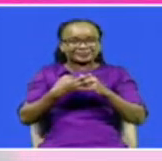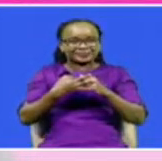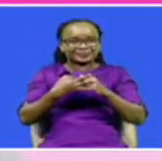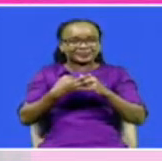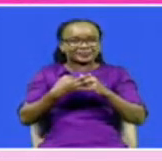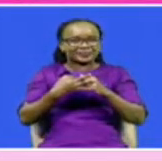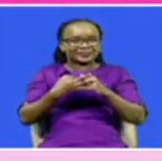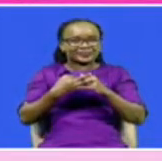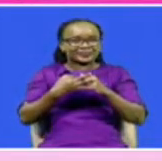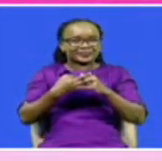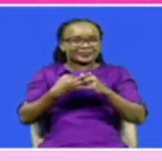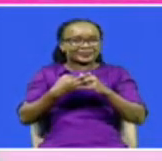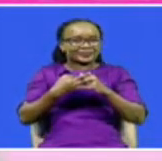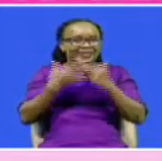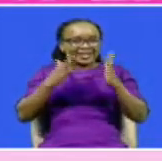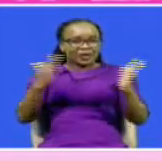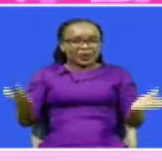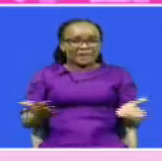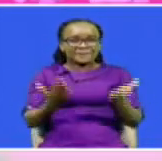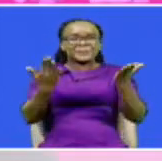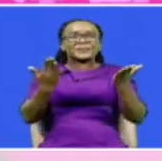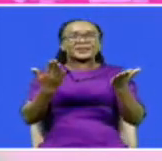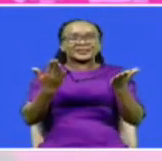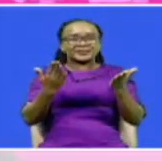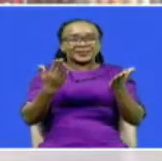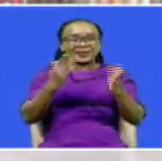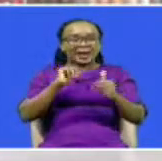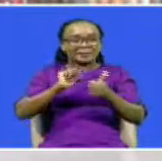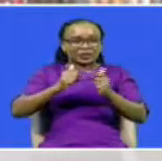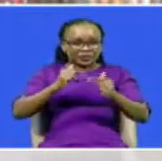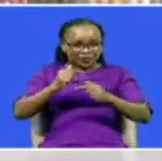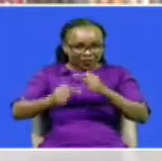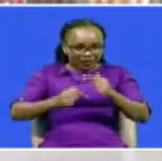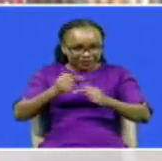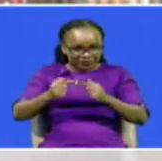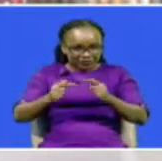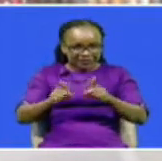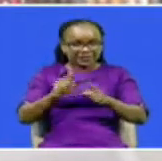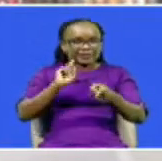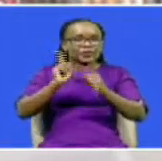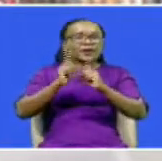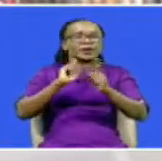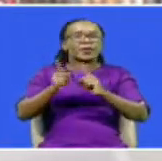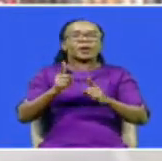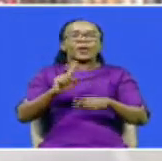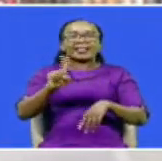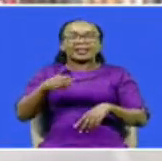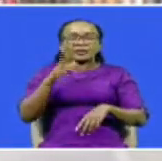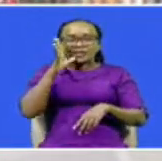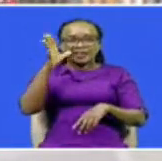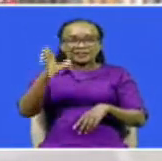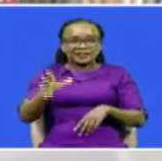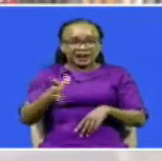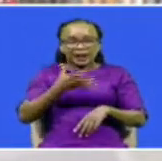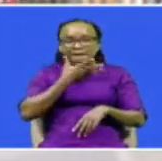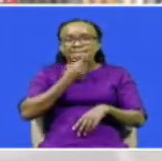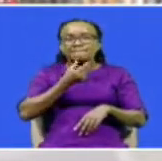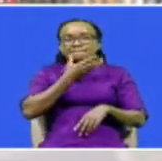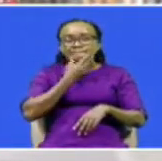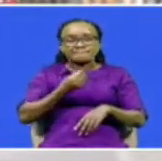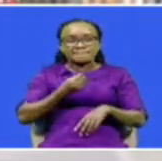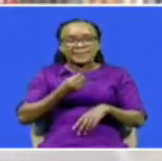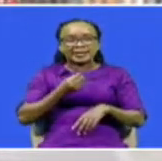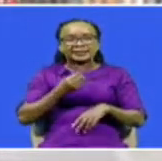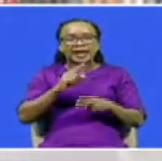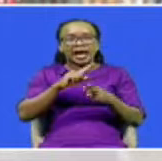so I hope naweza ku improve venye rounds zinaendelea. Kwenye mbio za mita 1500 wanaume ni kwamba Timothy Cheruiyot na mwenzake